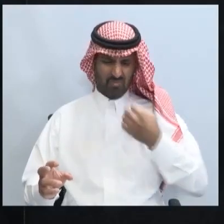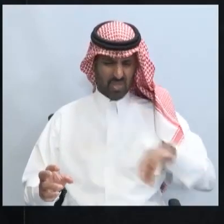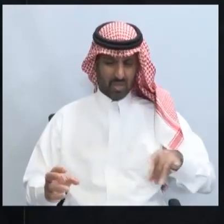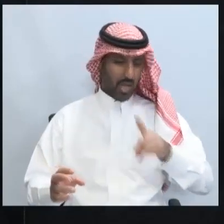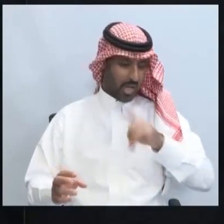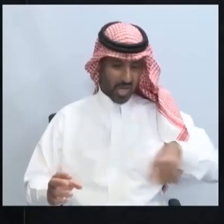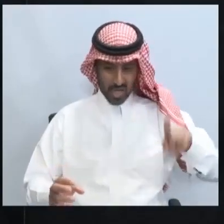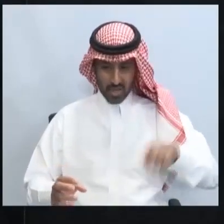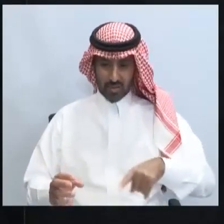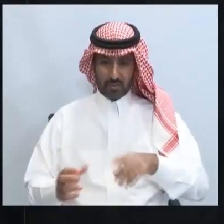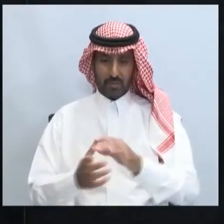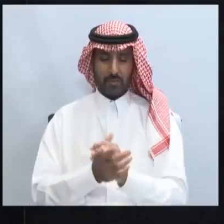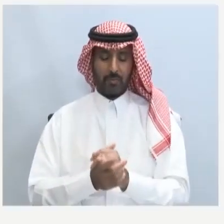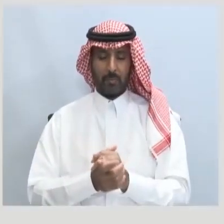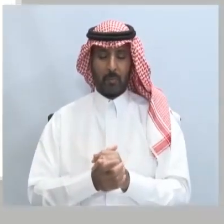ظيفه